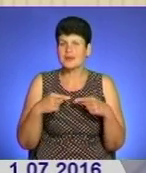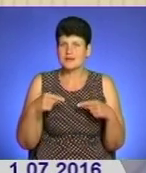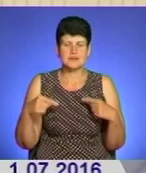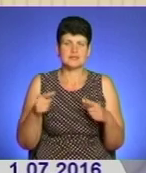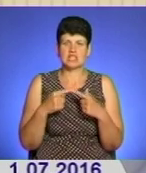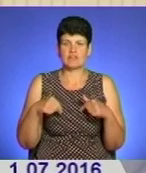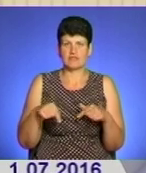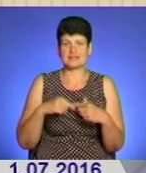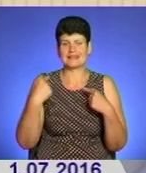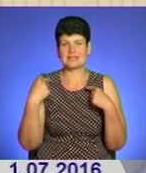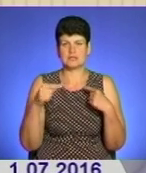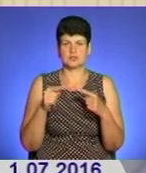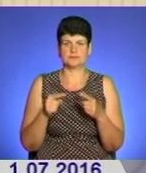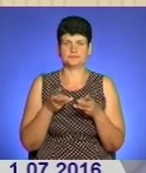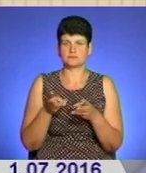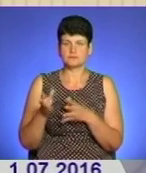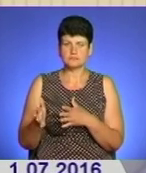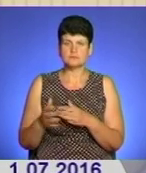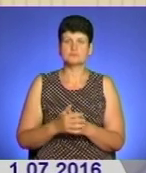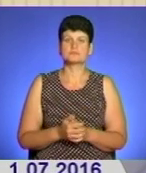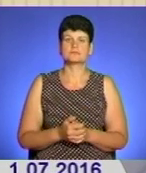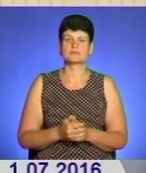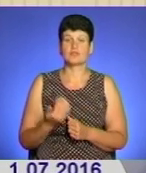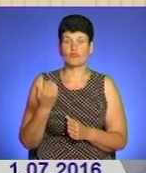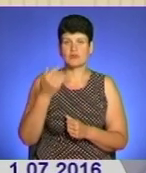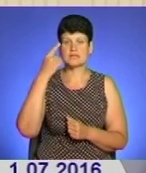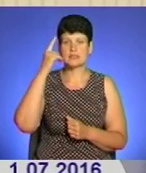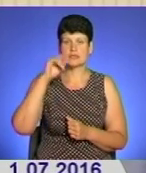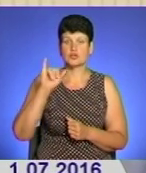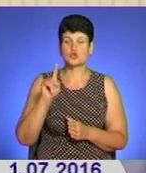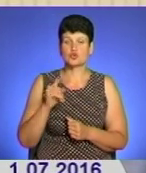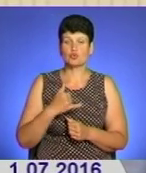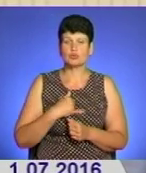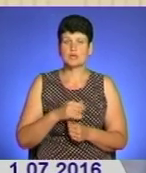так, альтернативних вид палива. Ви знаєте, що в нас був